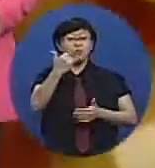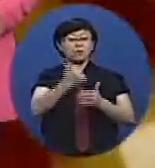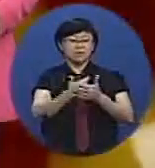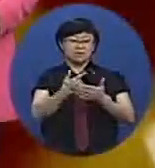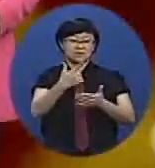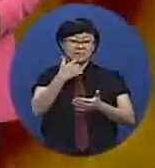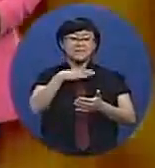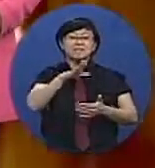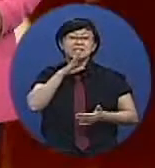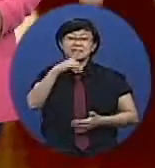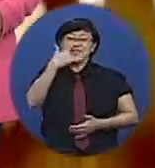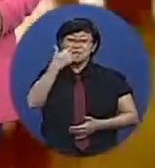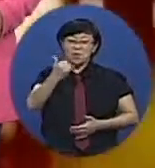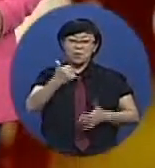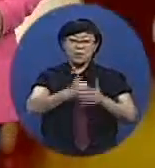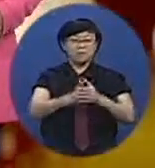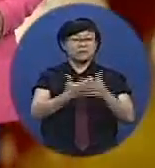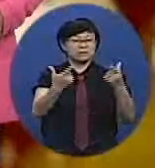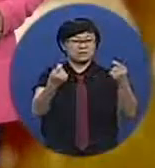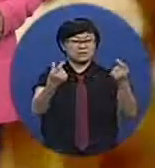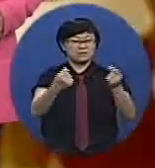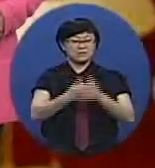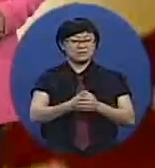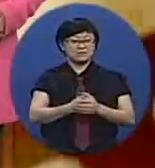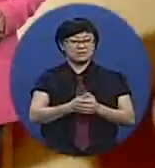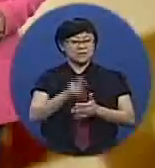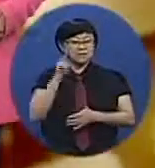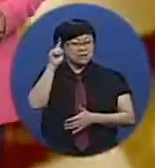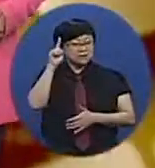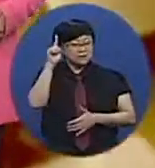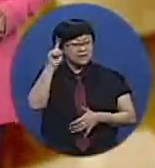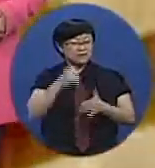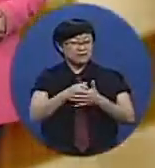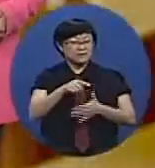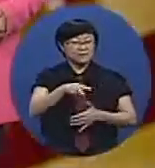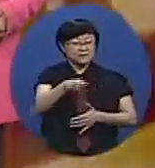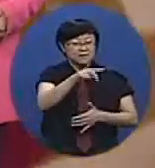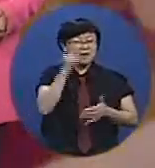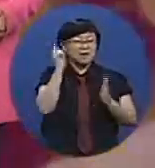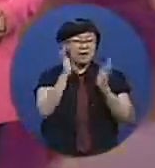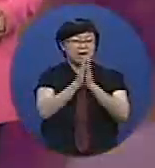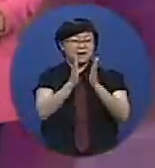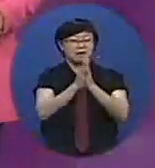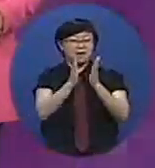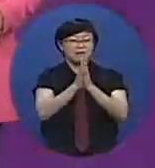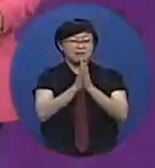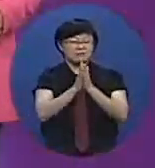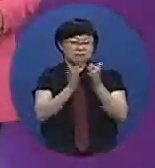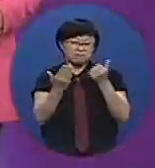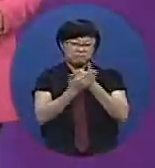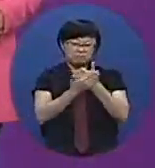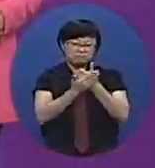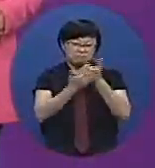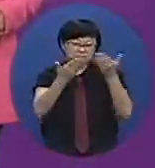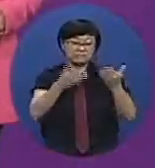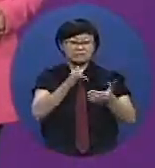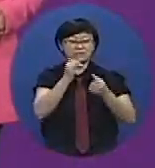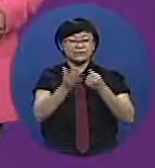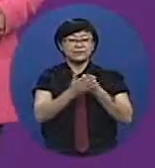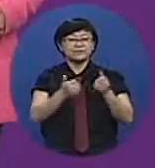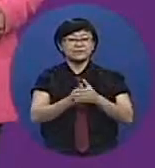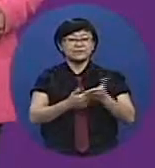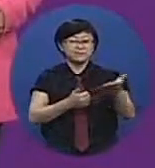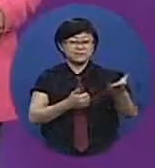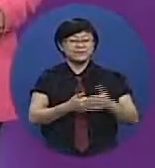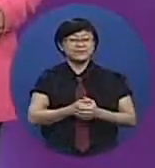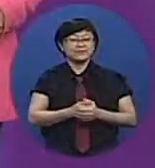이렇게 네. 노고 안 썩여주고 네. 신경 쓰일까봐 저들이 많이 이렇게 챙기더라고요. 아유. 그래요 어머니.